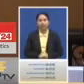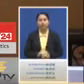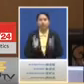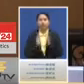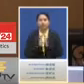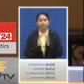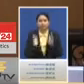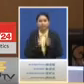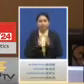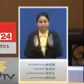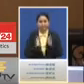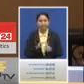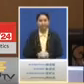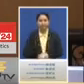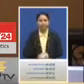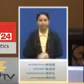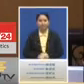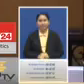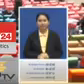ครับ